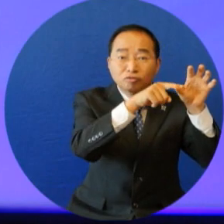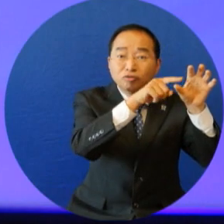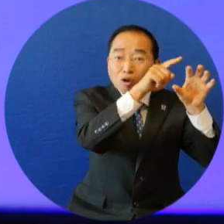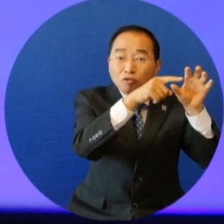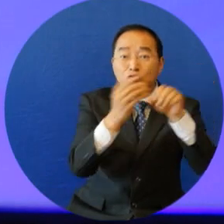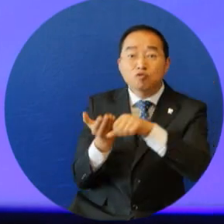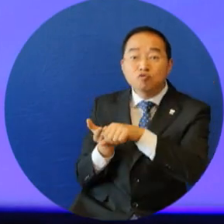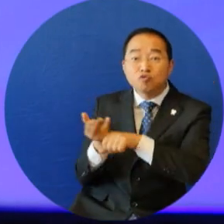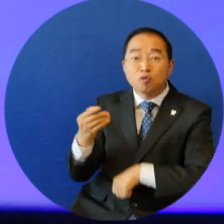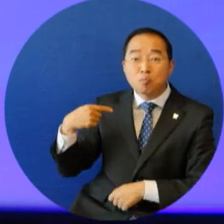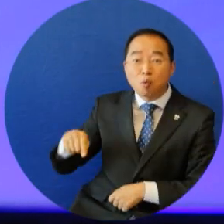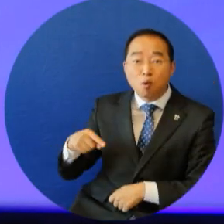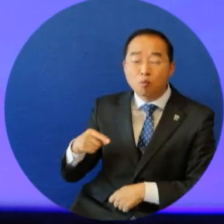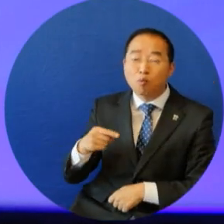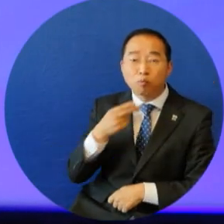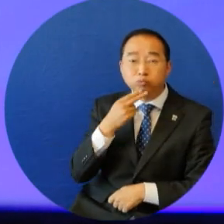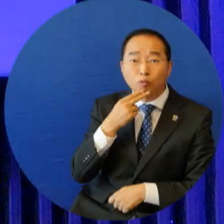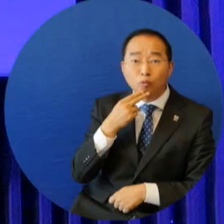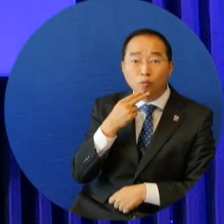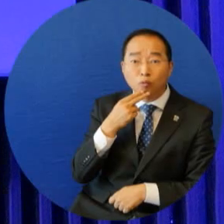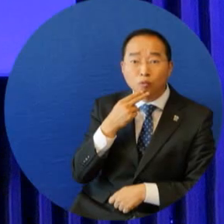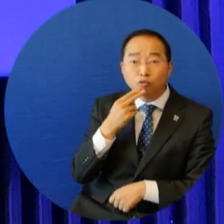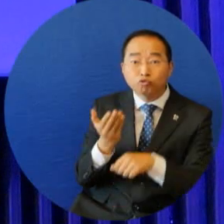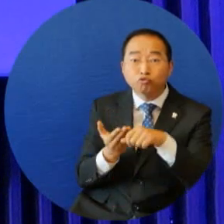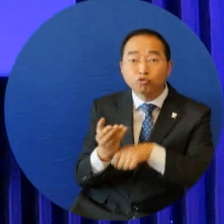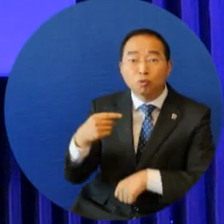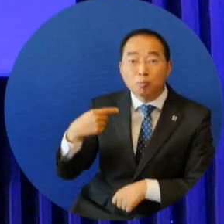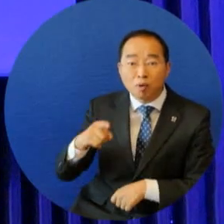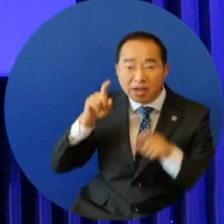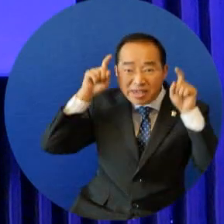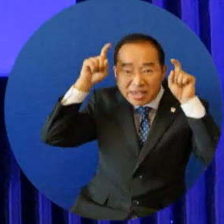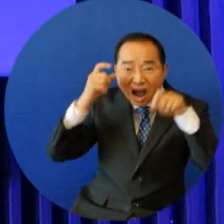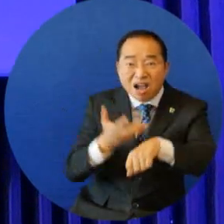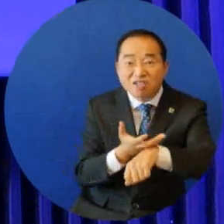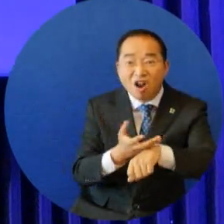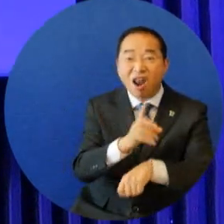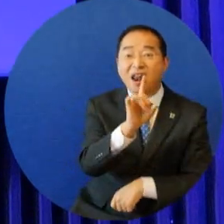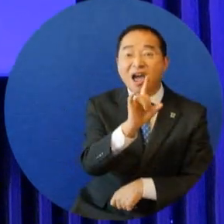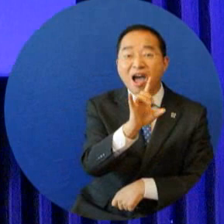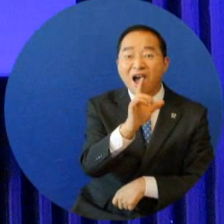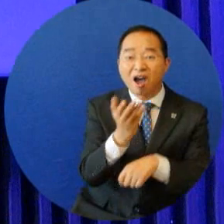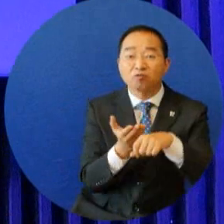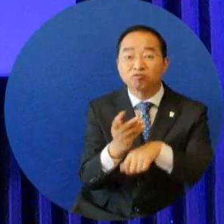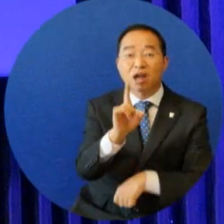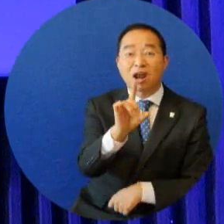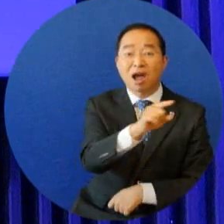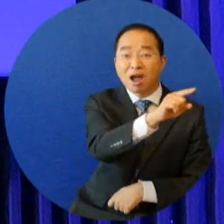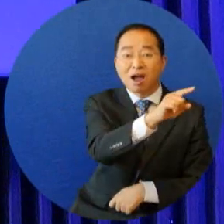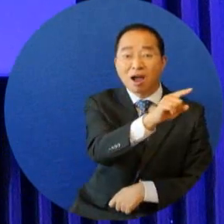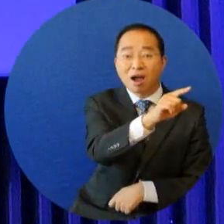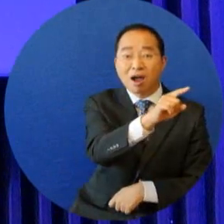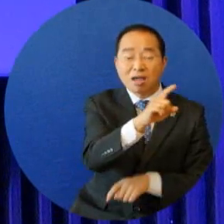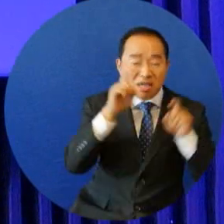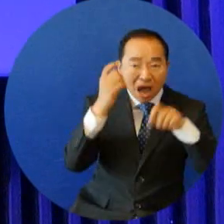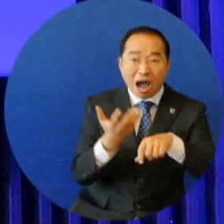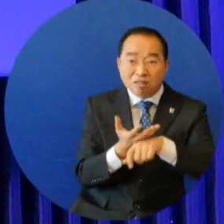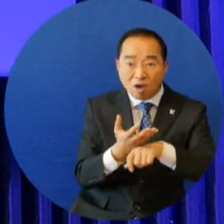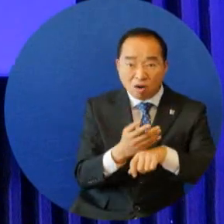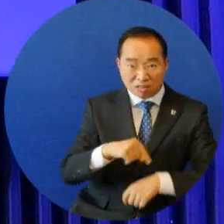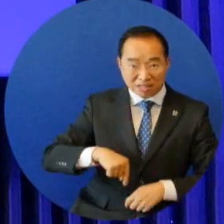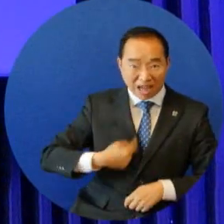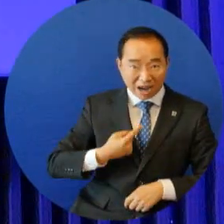국내에서는 해외 수출할 물건이 별로 없어가지고 수출 물량이 달랑 양털 하나야. 근데